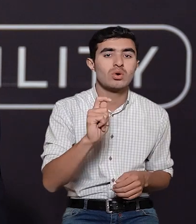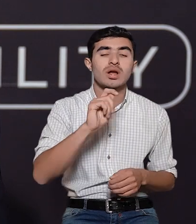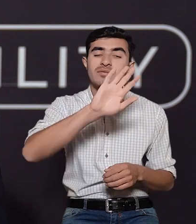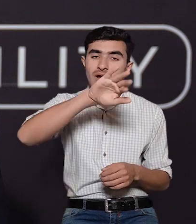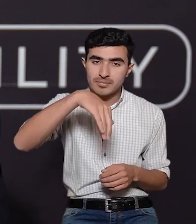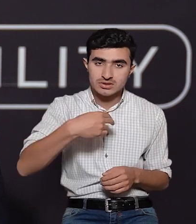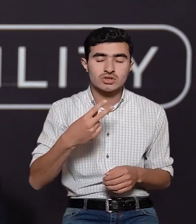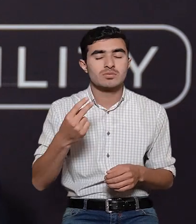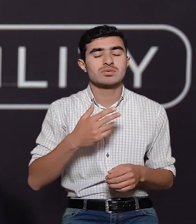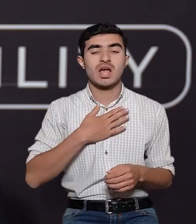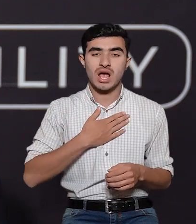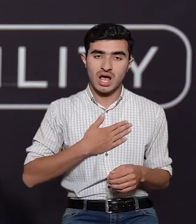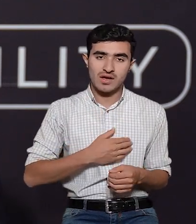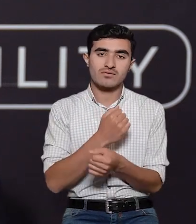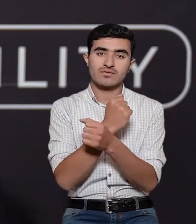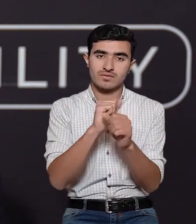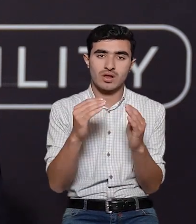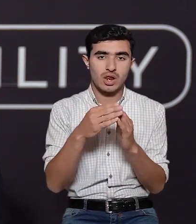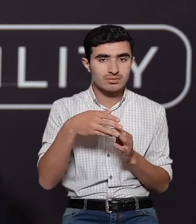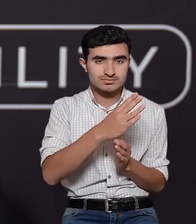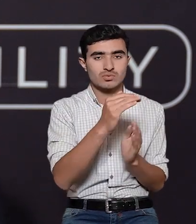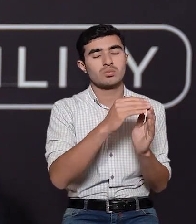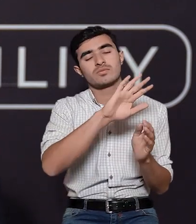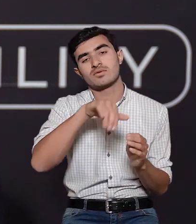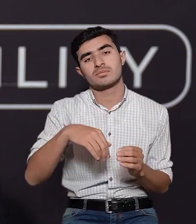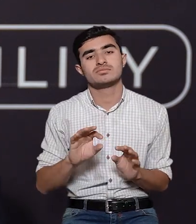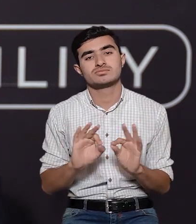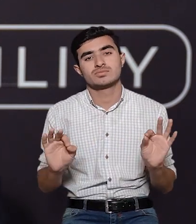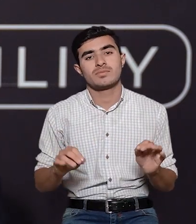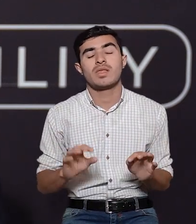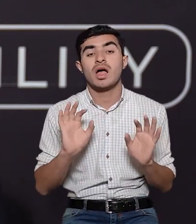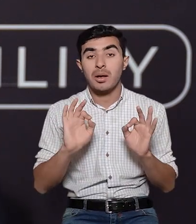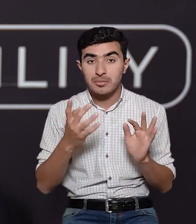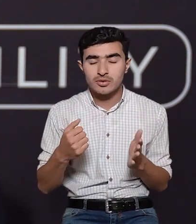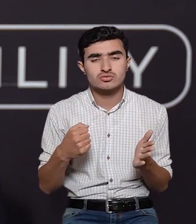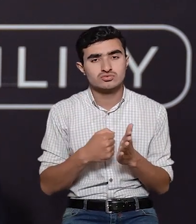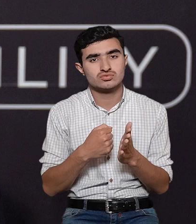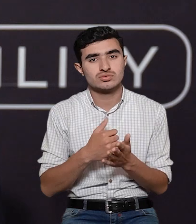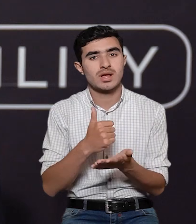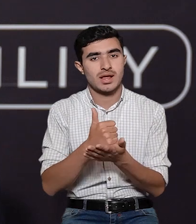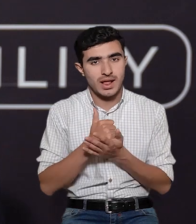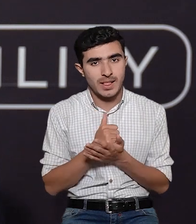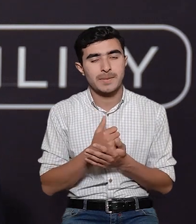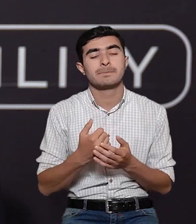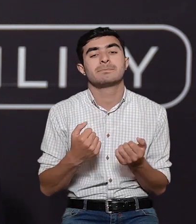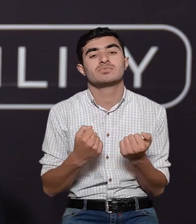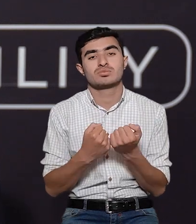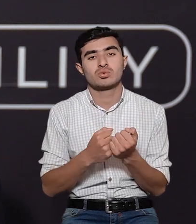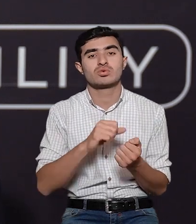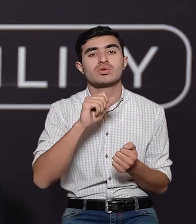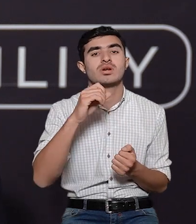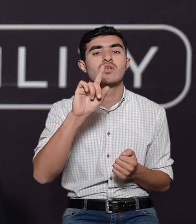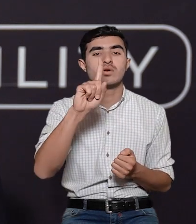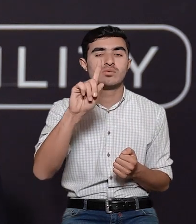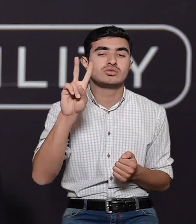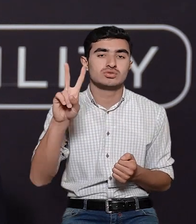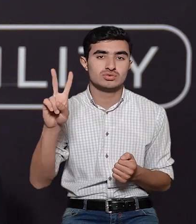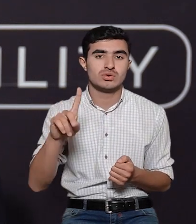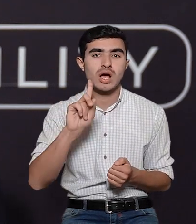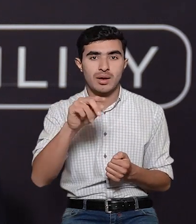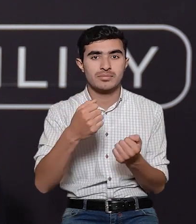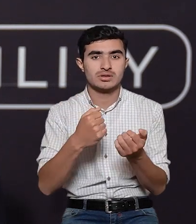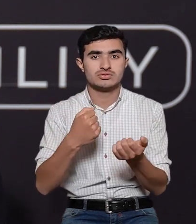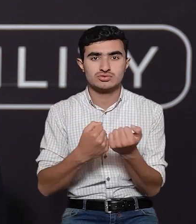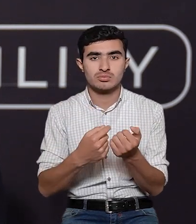آ رہے ہیں تو اپنے باحفاظت وہ گھر پہنچ سکیں. تو اس لیے ریسکیو 1122 کا ساتھ دیں تاکہ ہم زندگیاں